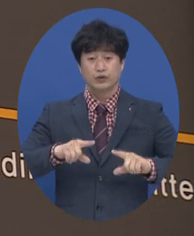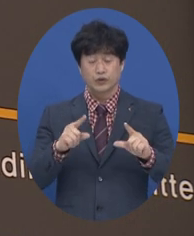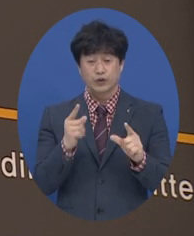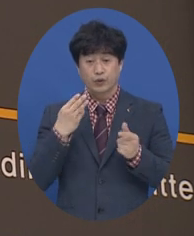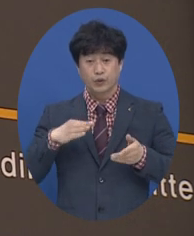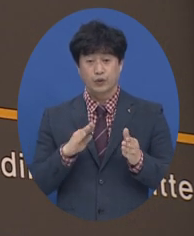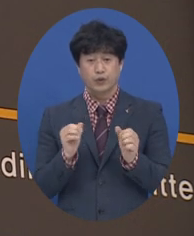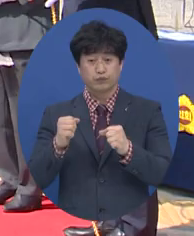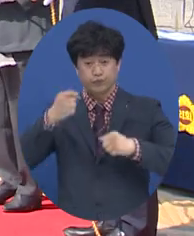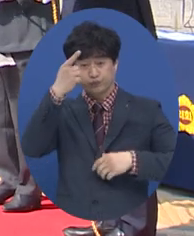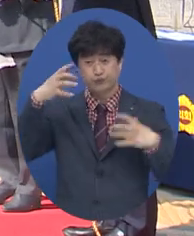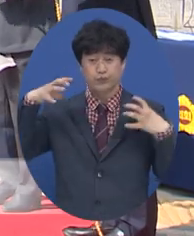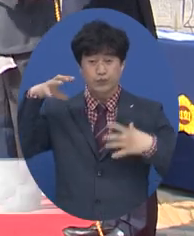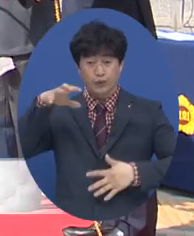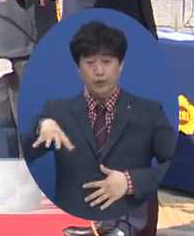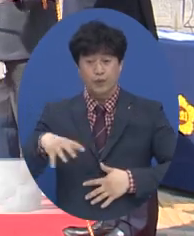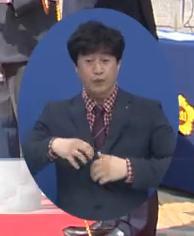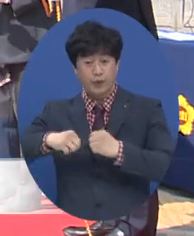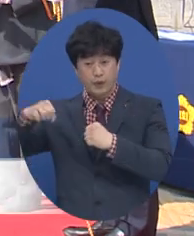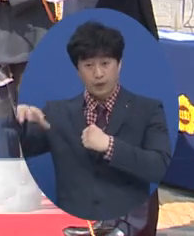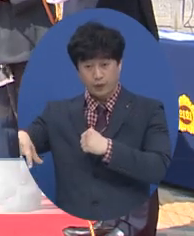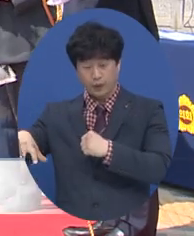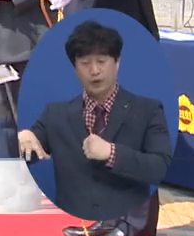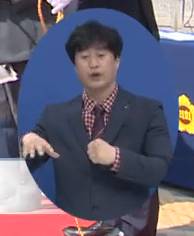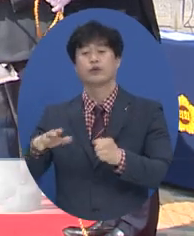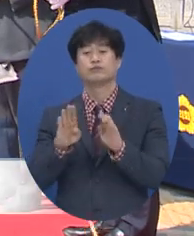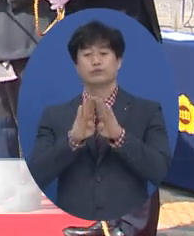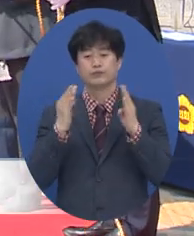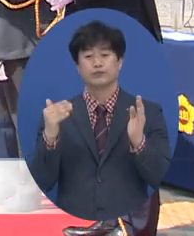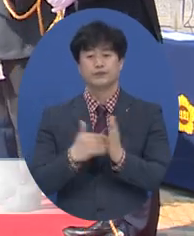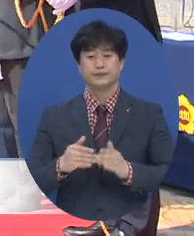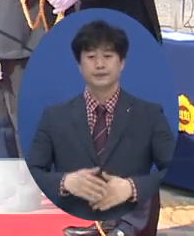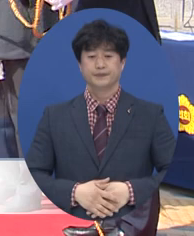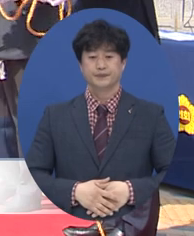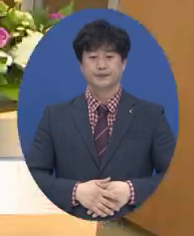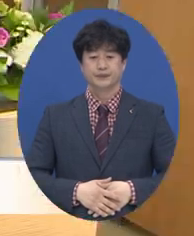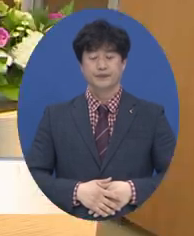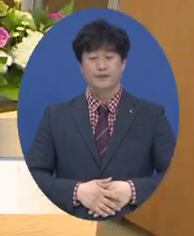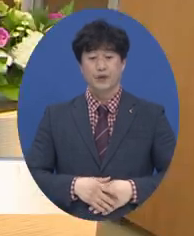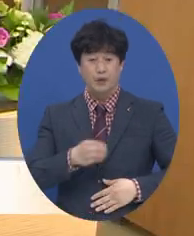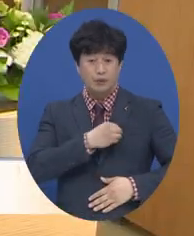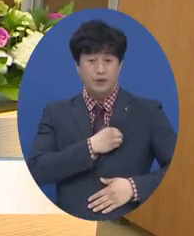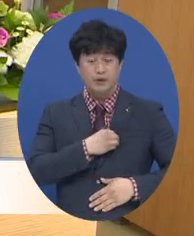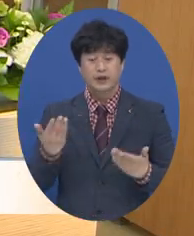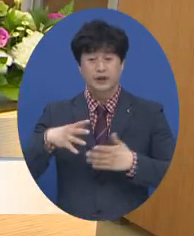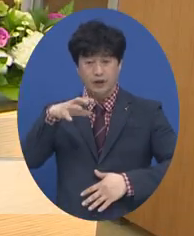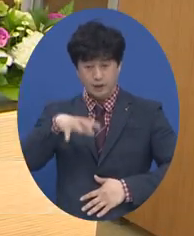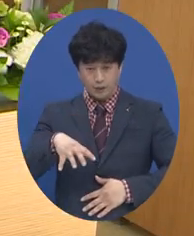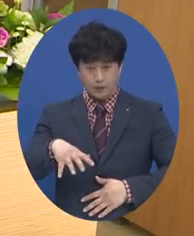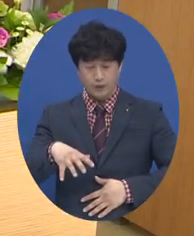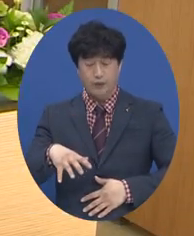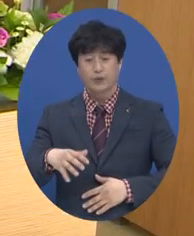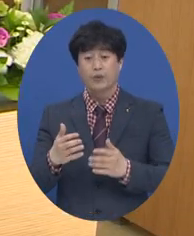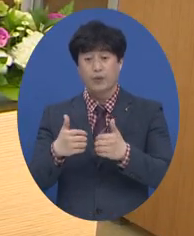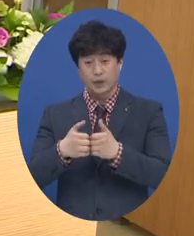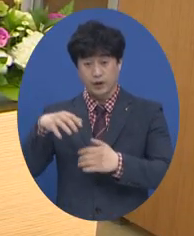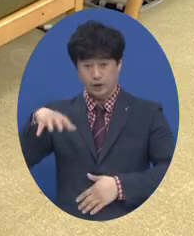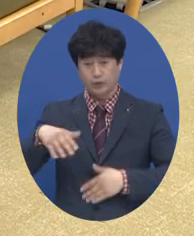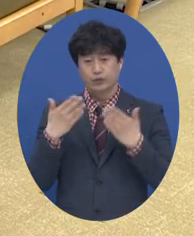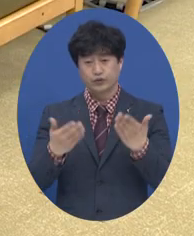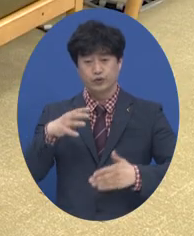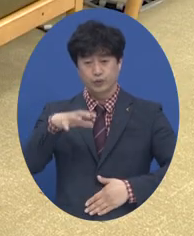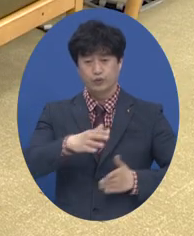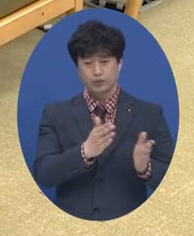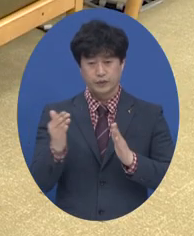경기도 북부 청결과 4 마련된 경기도의회 북부 분원 이 문을 열었습니다 의원들의 집 무궁 강과 상임위